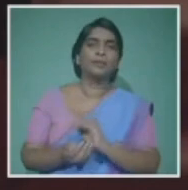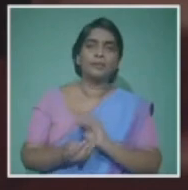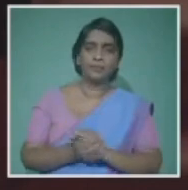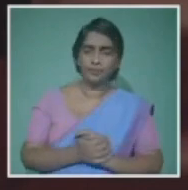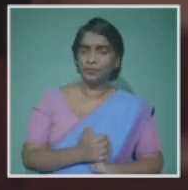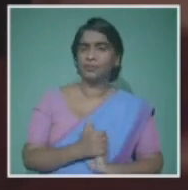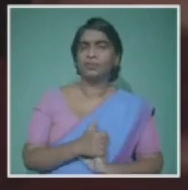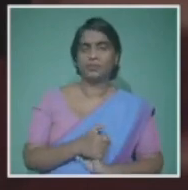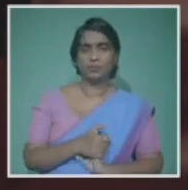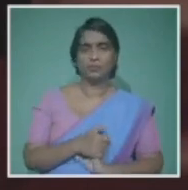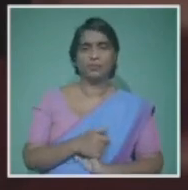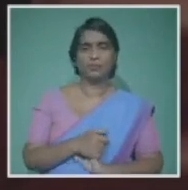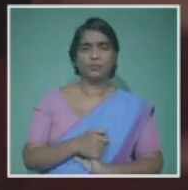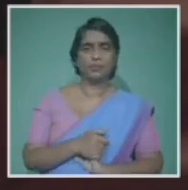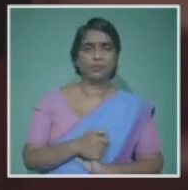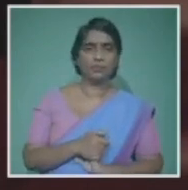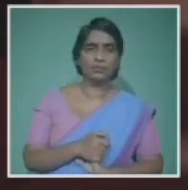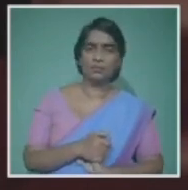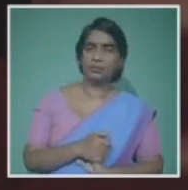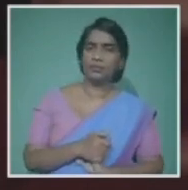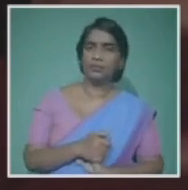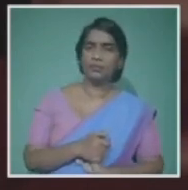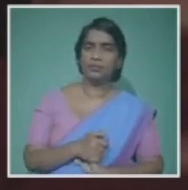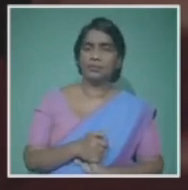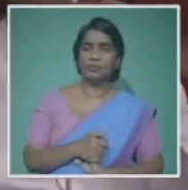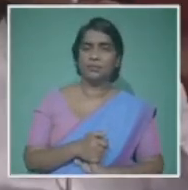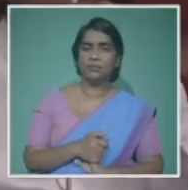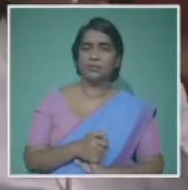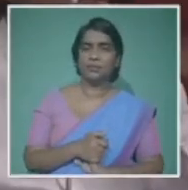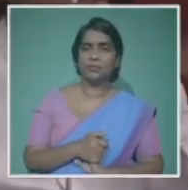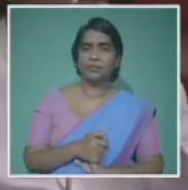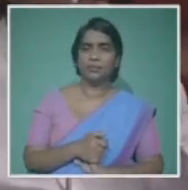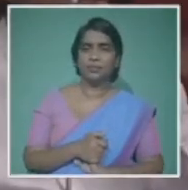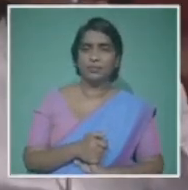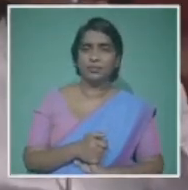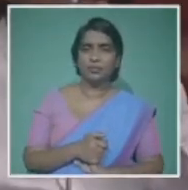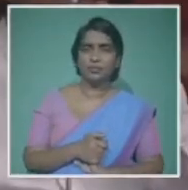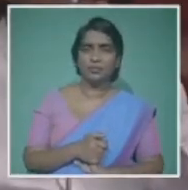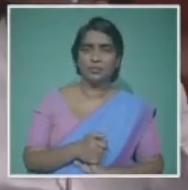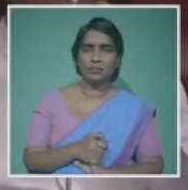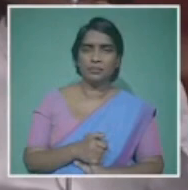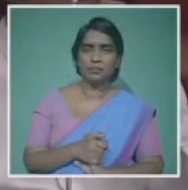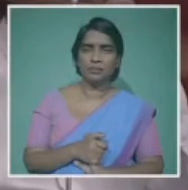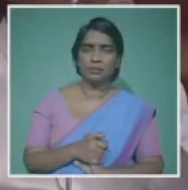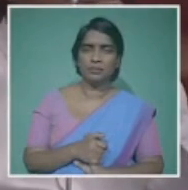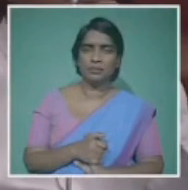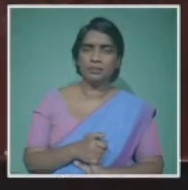කතානායකතුමනි. එතකොට මට